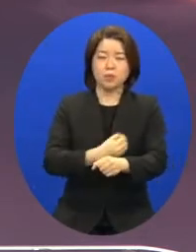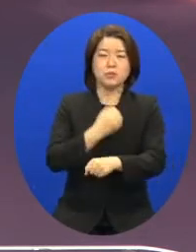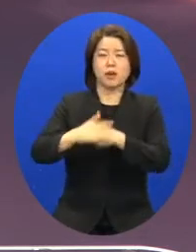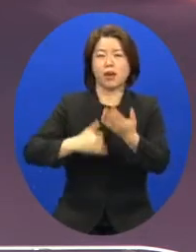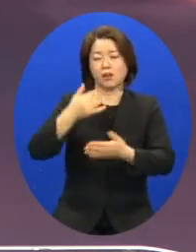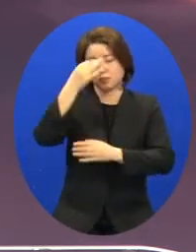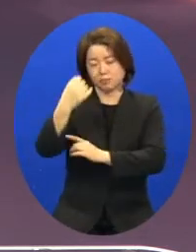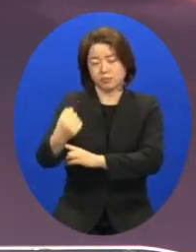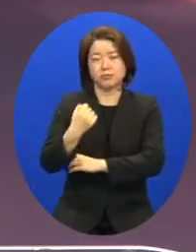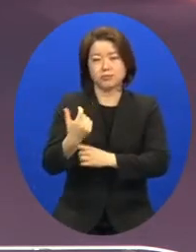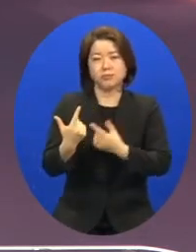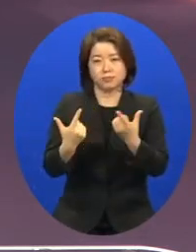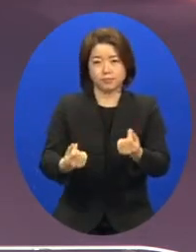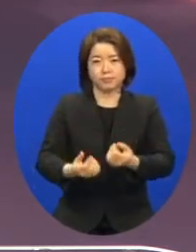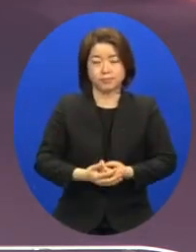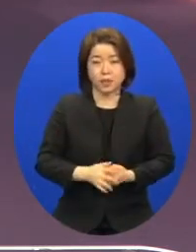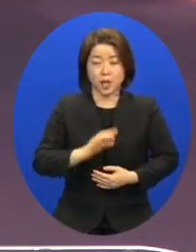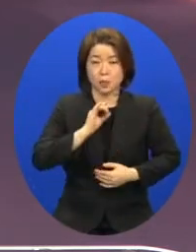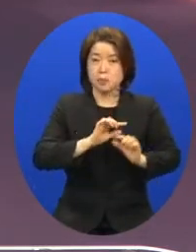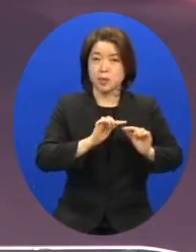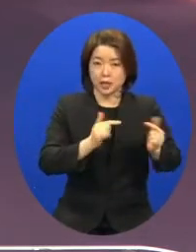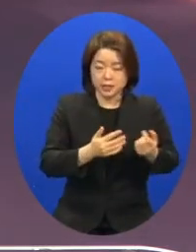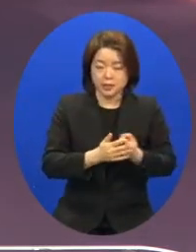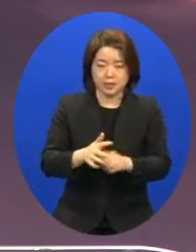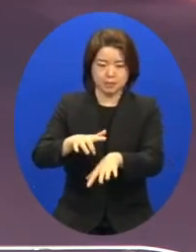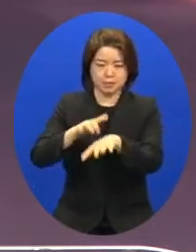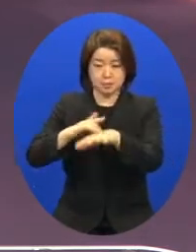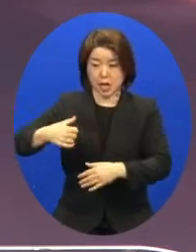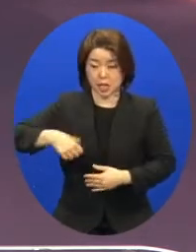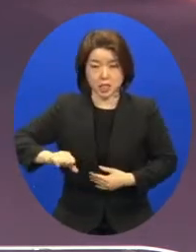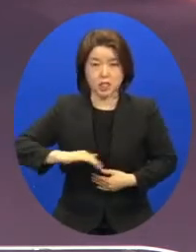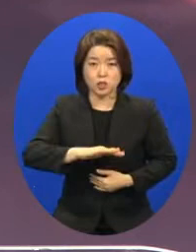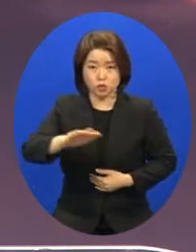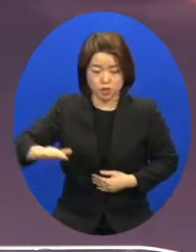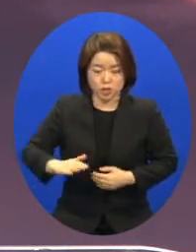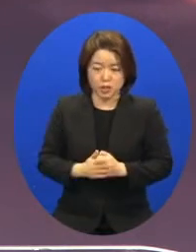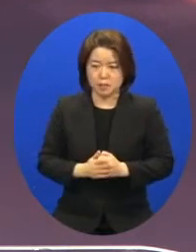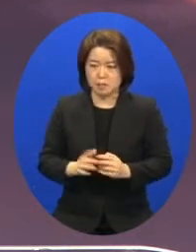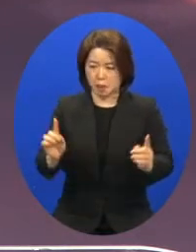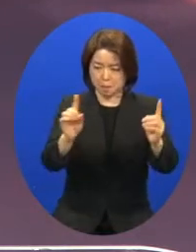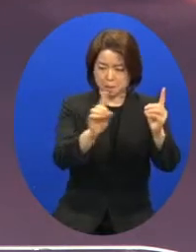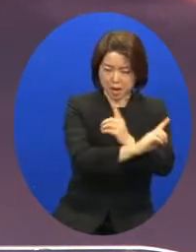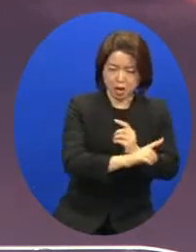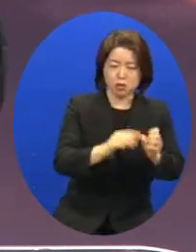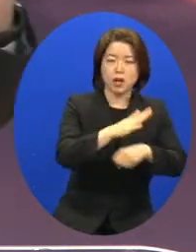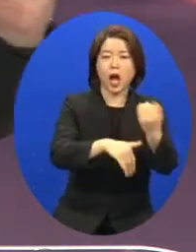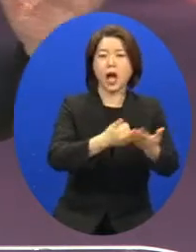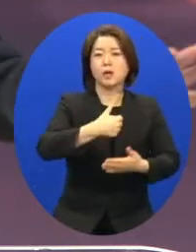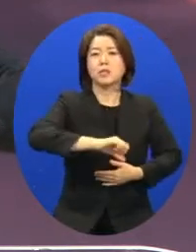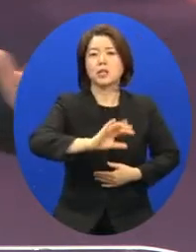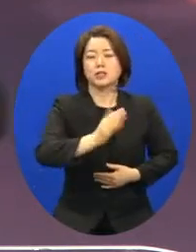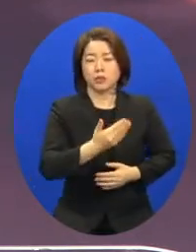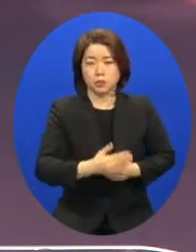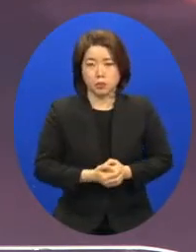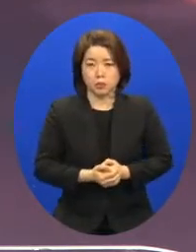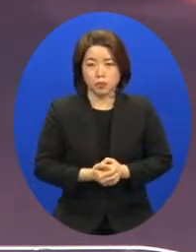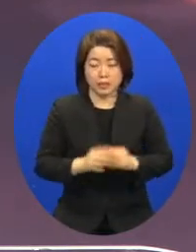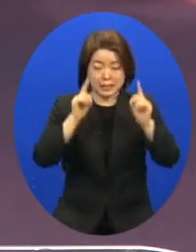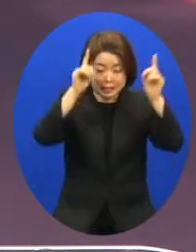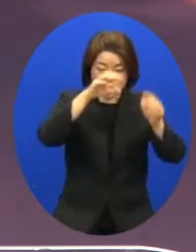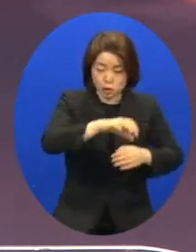능력이지요. 뿐만 아니고 마귀의 자식인 우리가 하나님의 자녀가 되었고 지옥에 갈 수밖에 없는